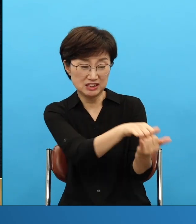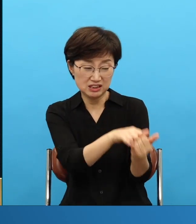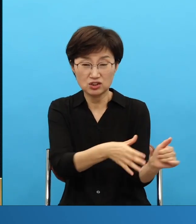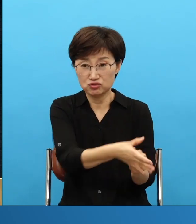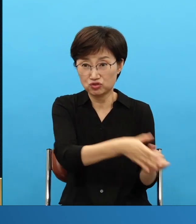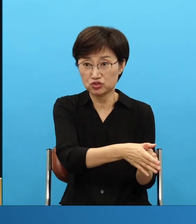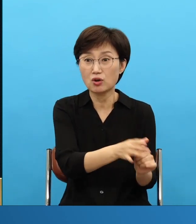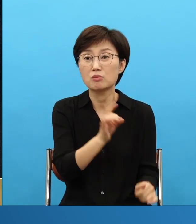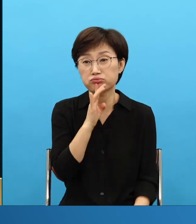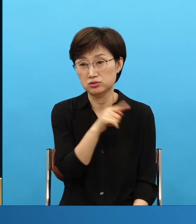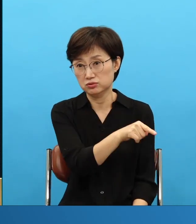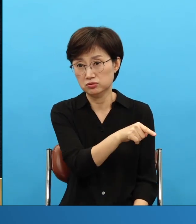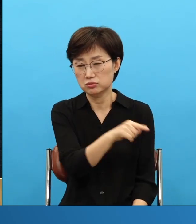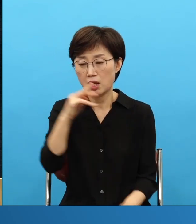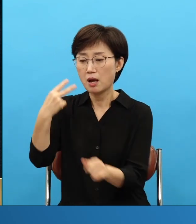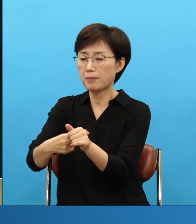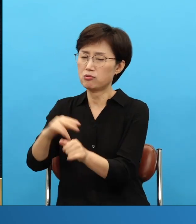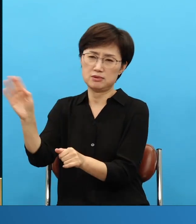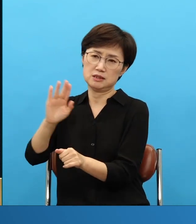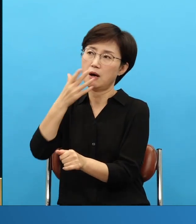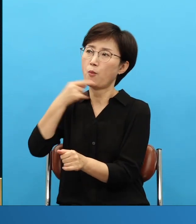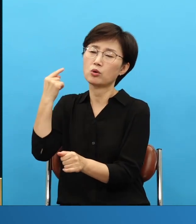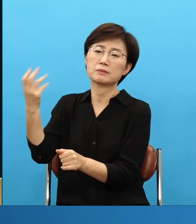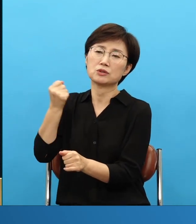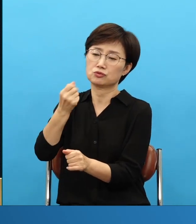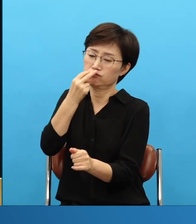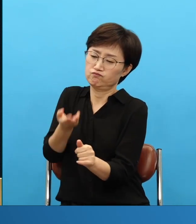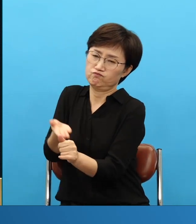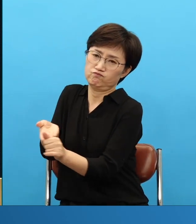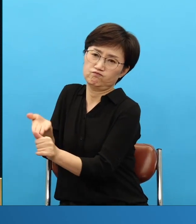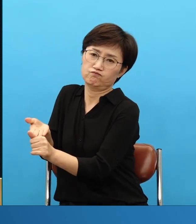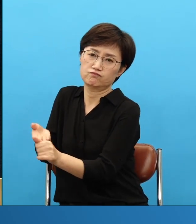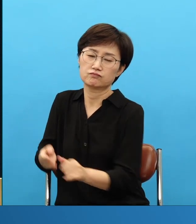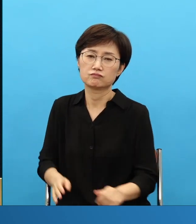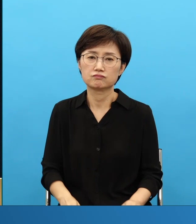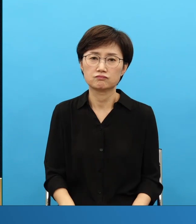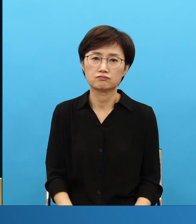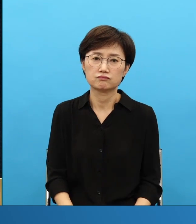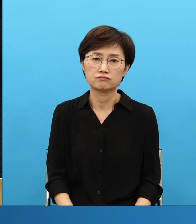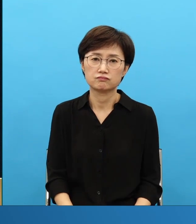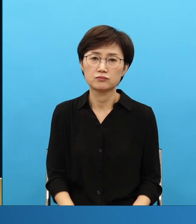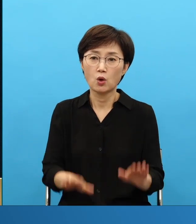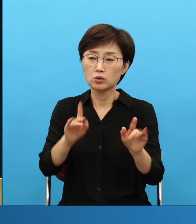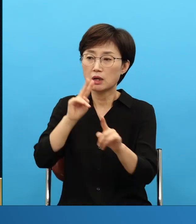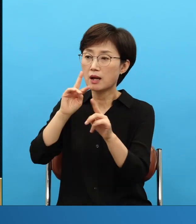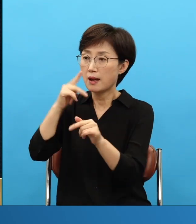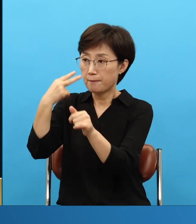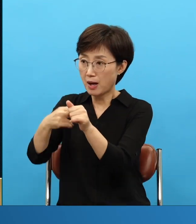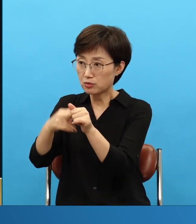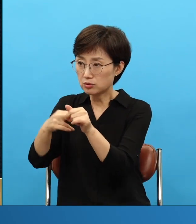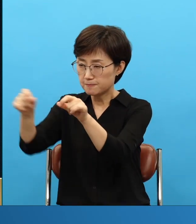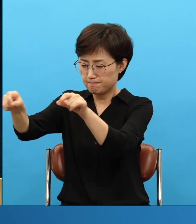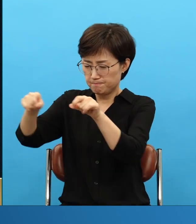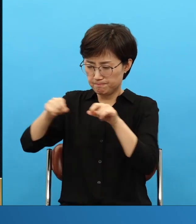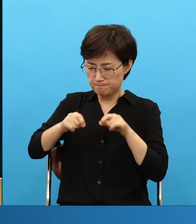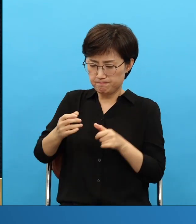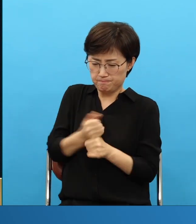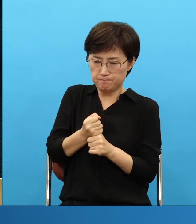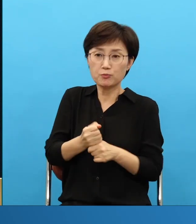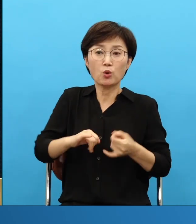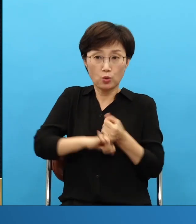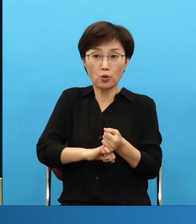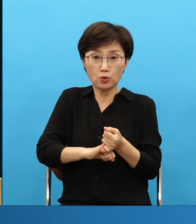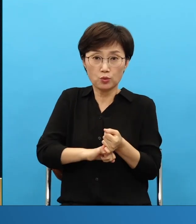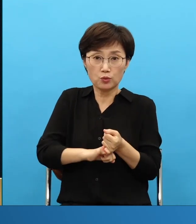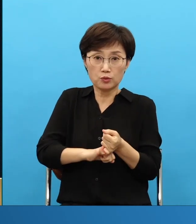ardently expresses this and he explains this. 오늘 여러분이 응답을 다 붙잡고 가셔야 됩니다. You must hold on to this answer